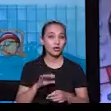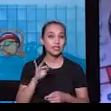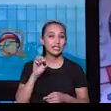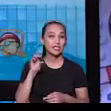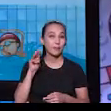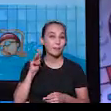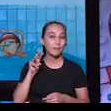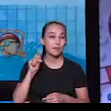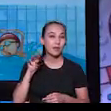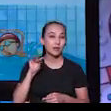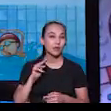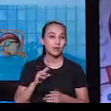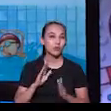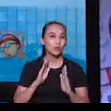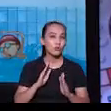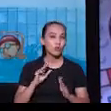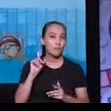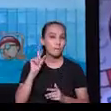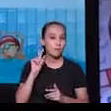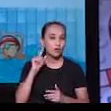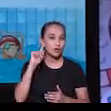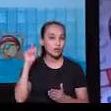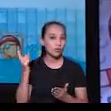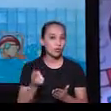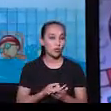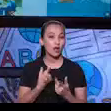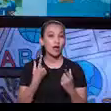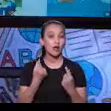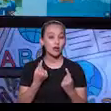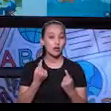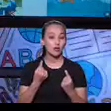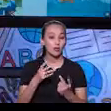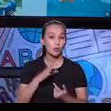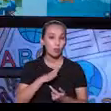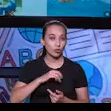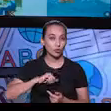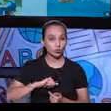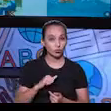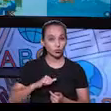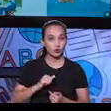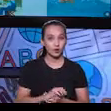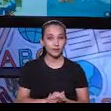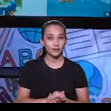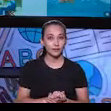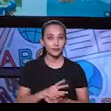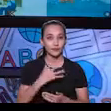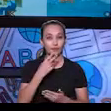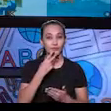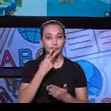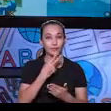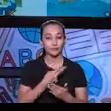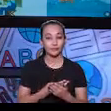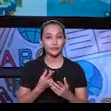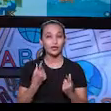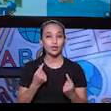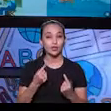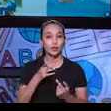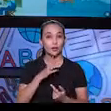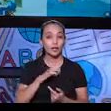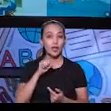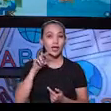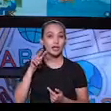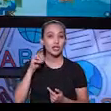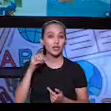Исмаила. Только в понедельник он узнал, где были его друзья. Давайте по рисунку определим, где же